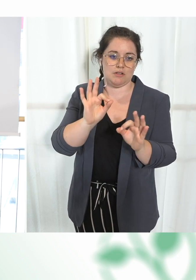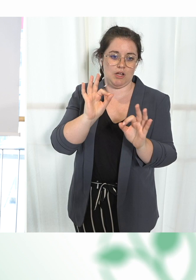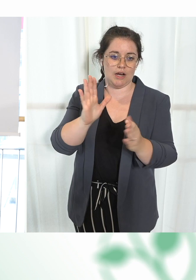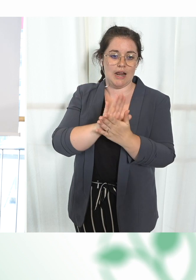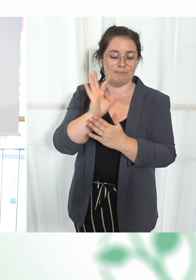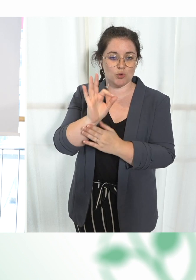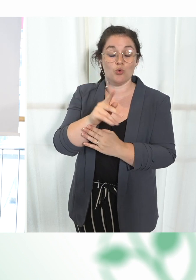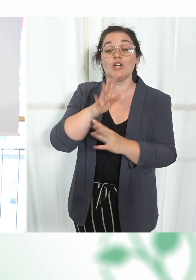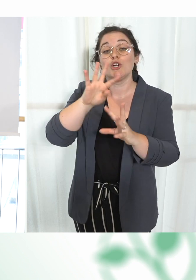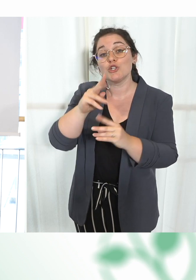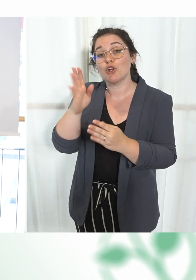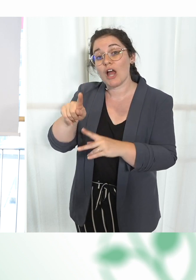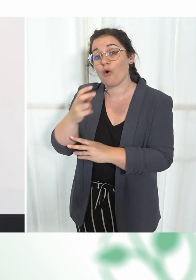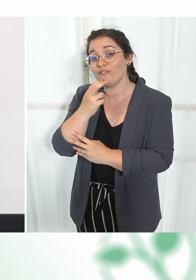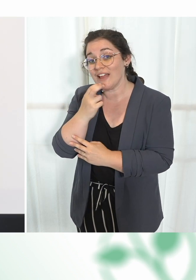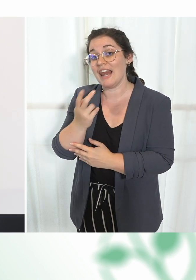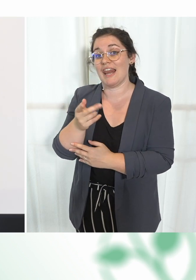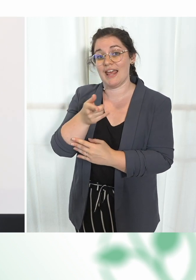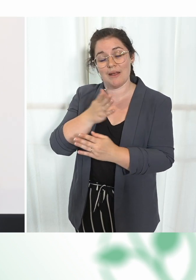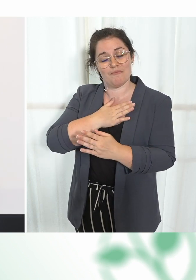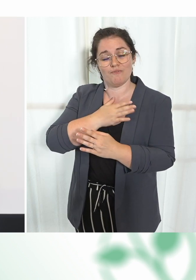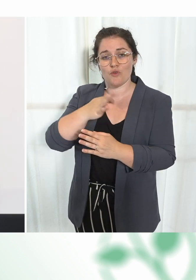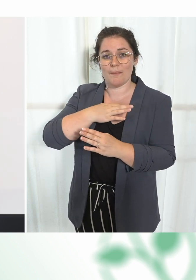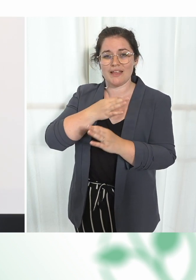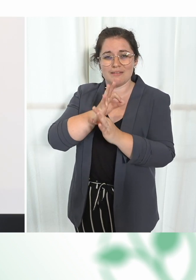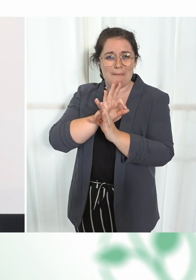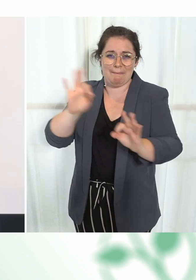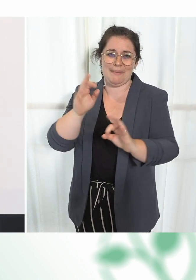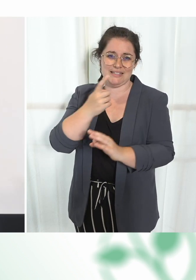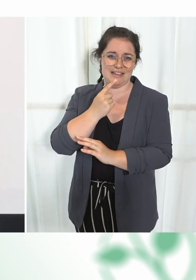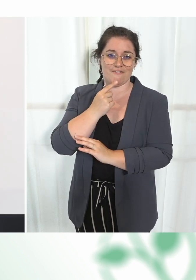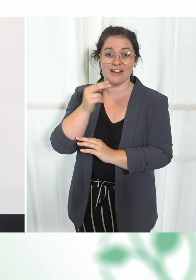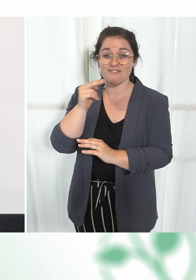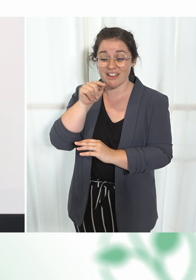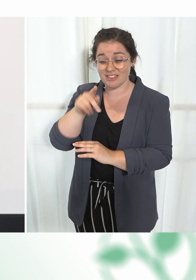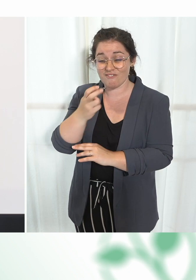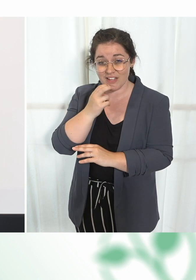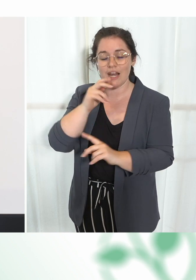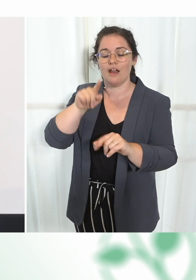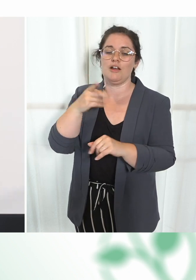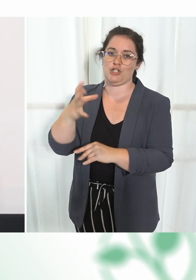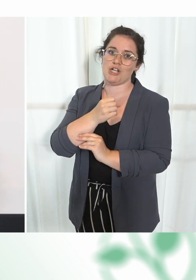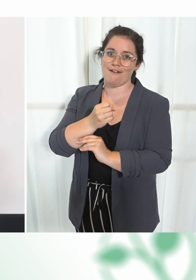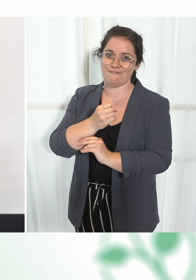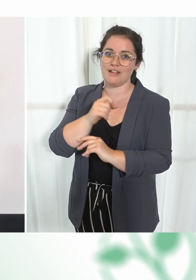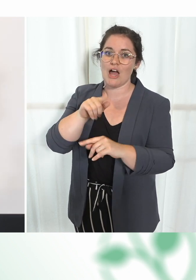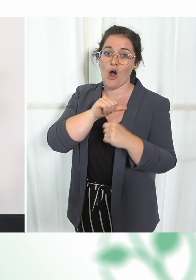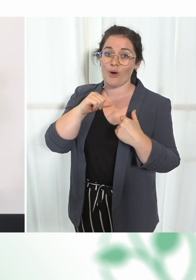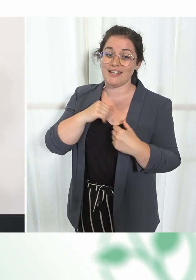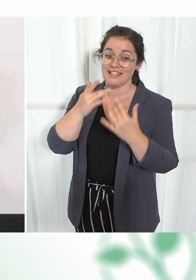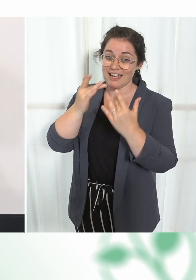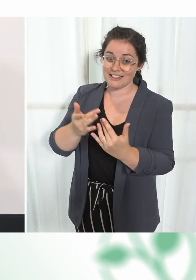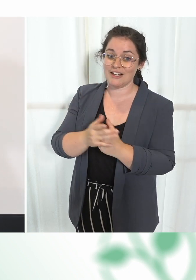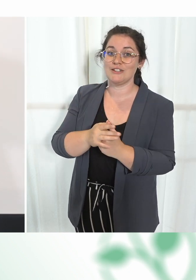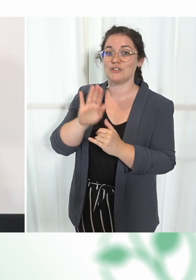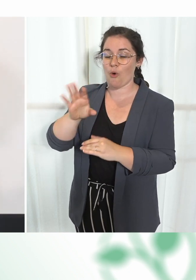Wille. Also das ist das, was mir am besten gefällt. Wenn wer will, dann schafft er das. Und auch herzliche Gratulation noch